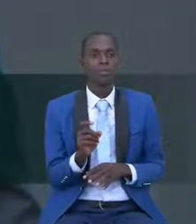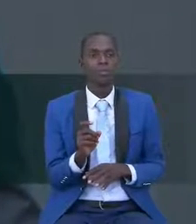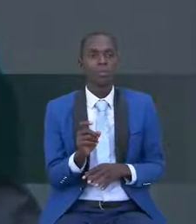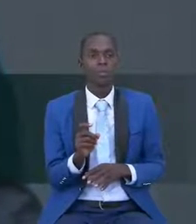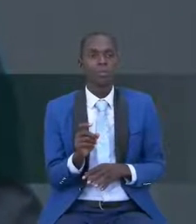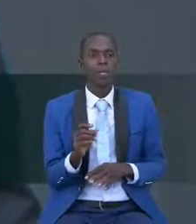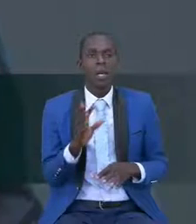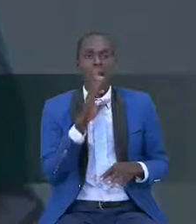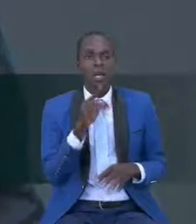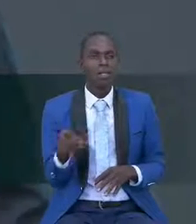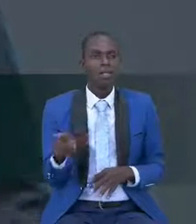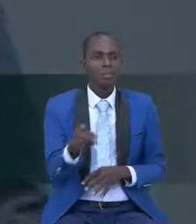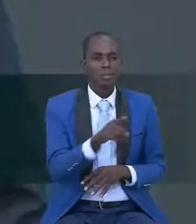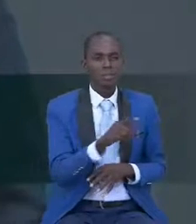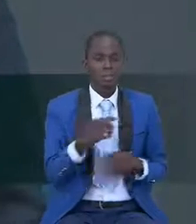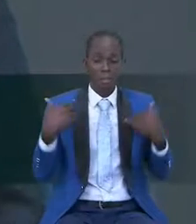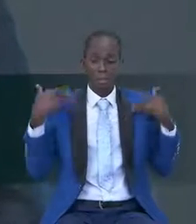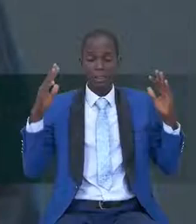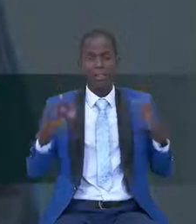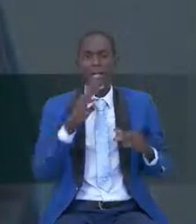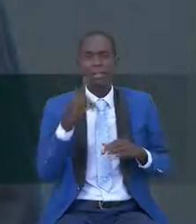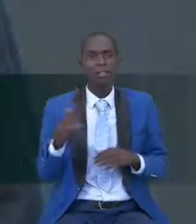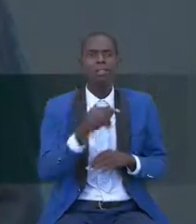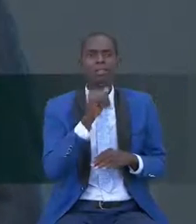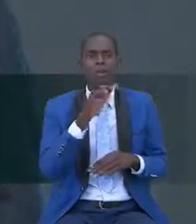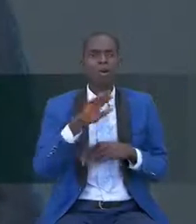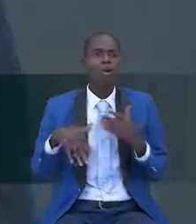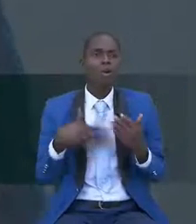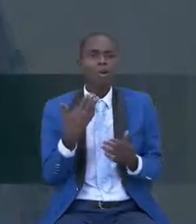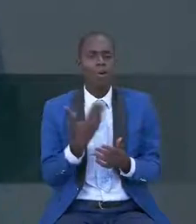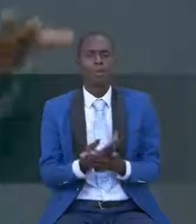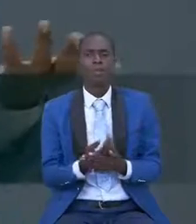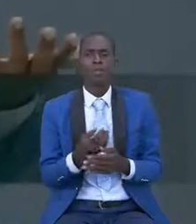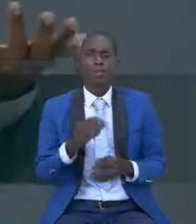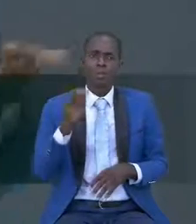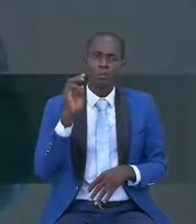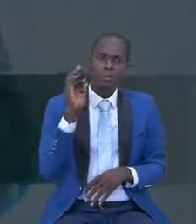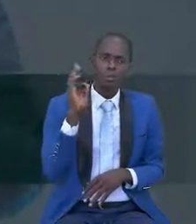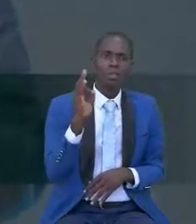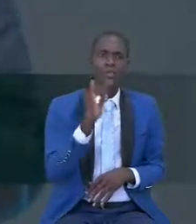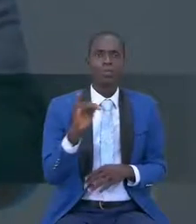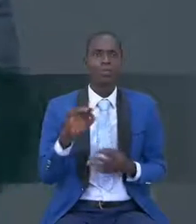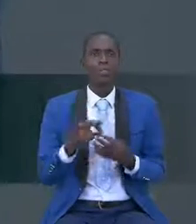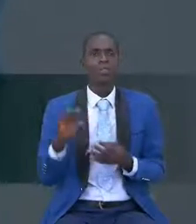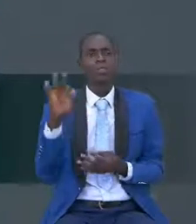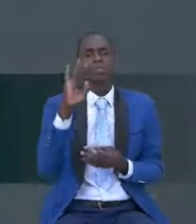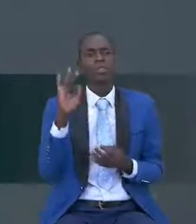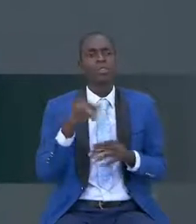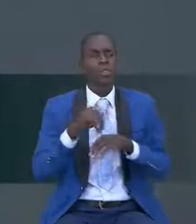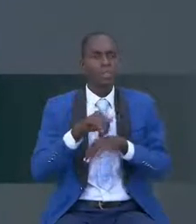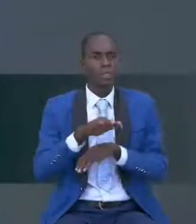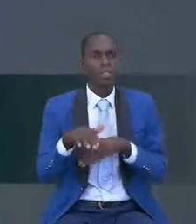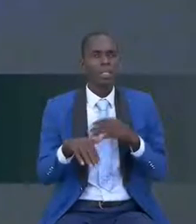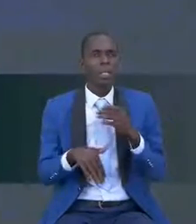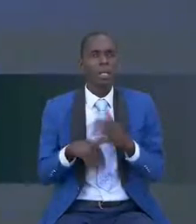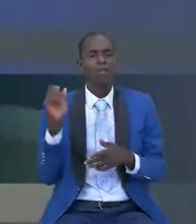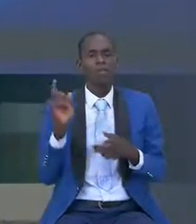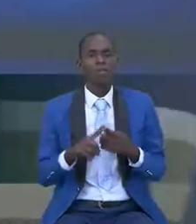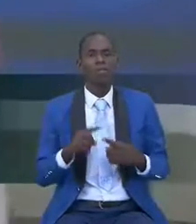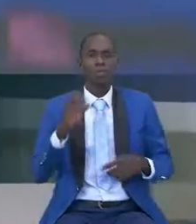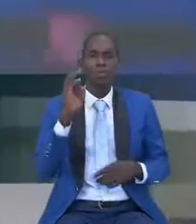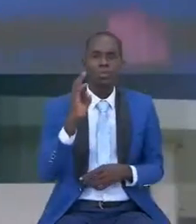les anges? Ne sont-ils pas tous des esprits au service de Dieu envoyés pour exercer ministère